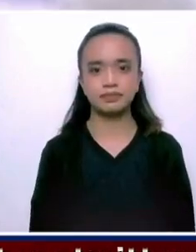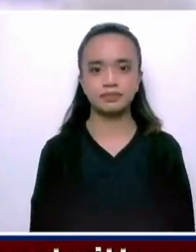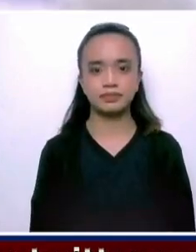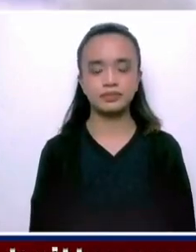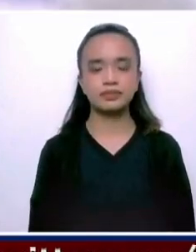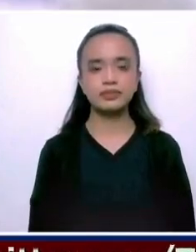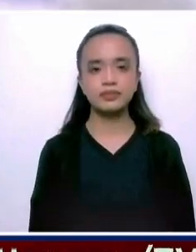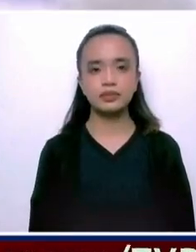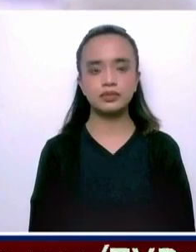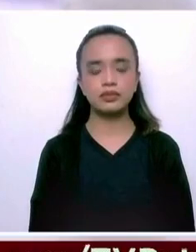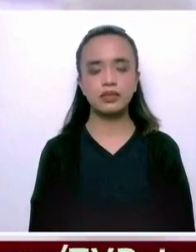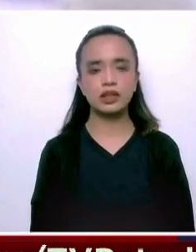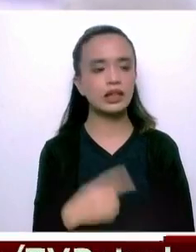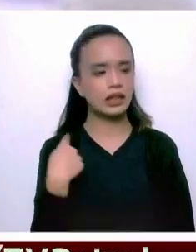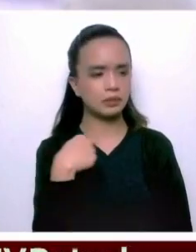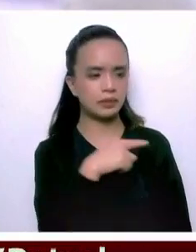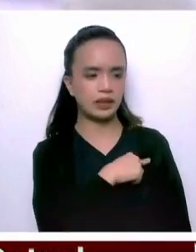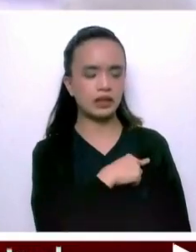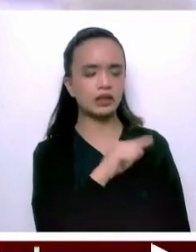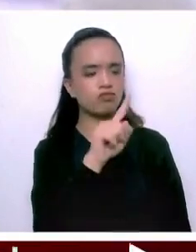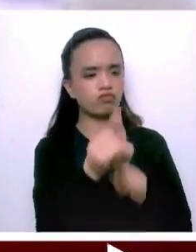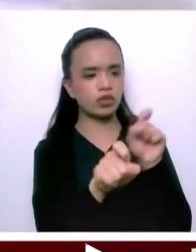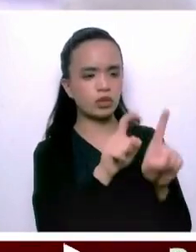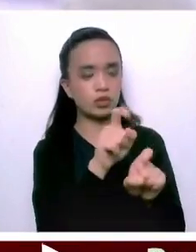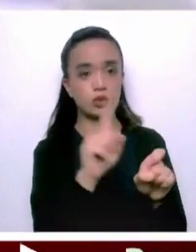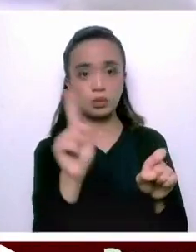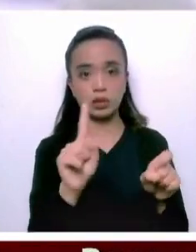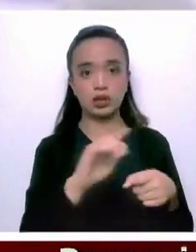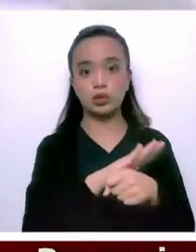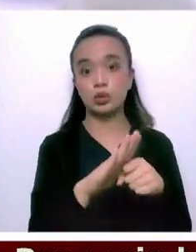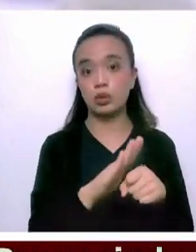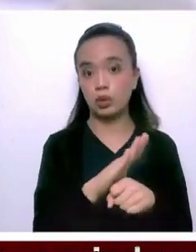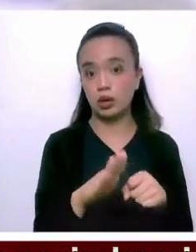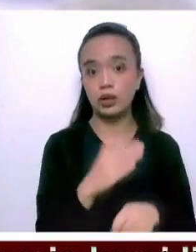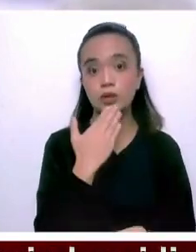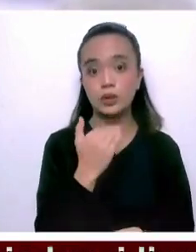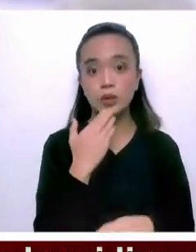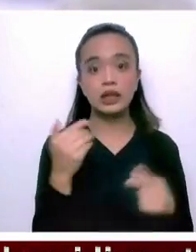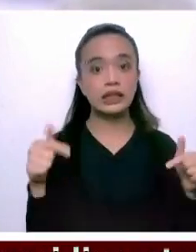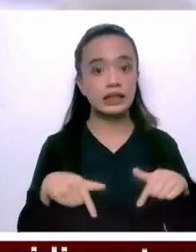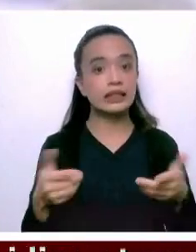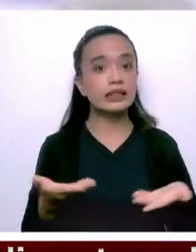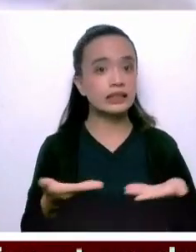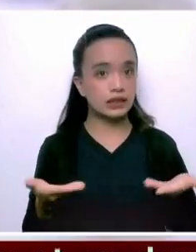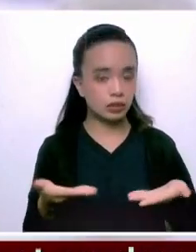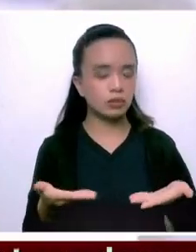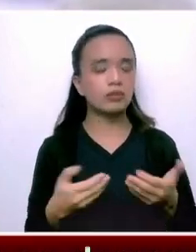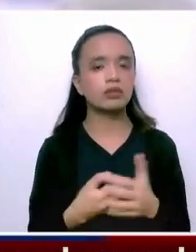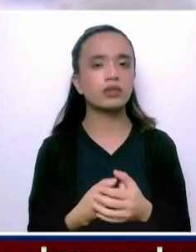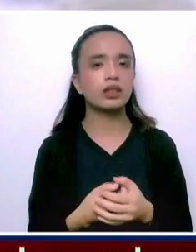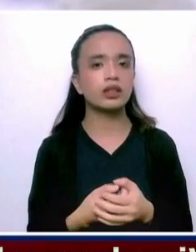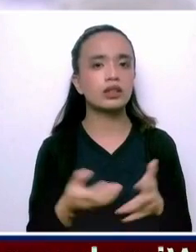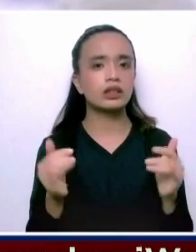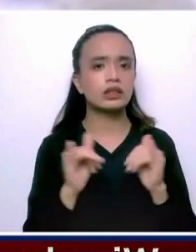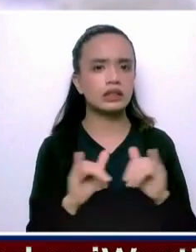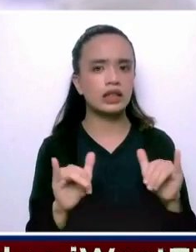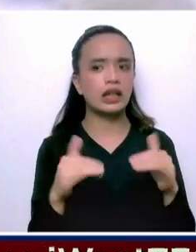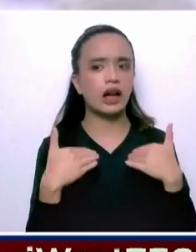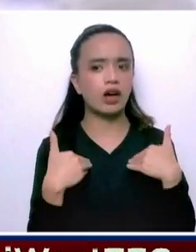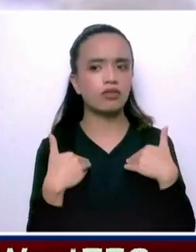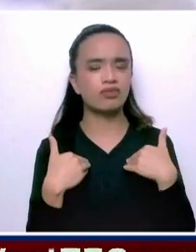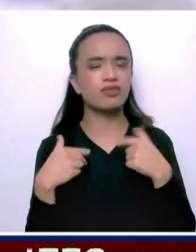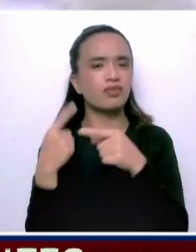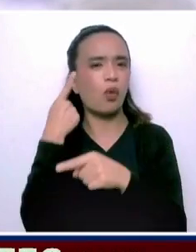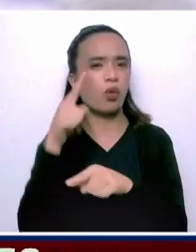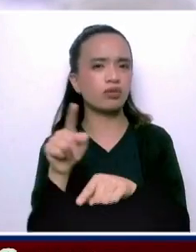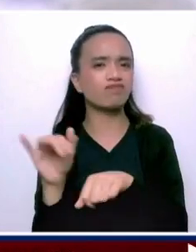Ang kino-question namin doon is yung local sugar na nandito eh meant pa rin sa industrial. So kung ganun